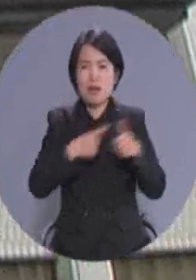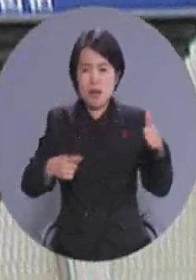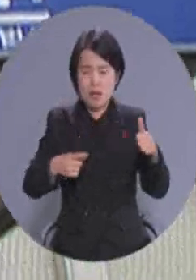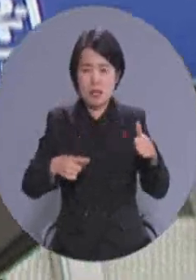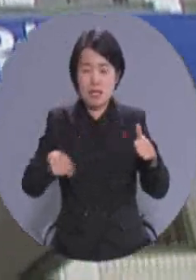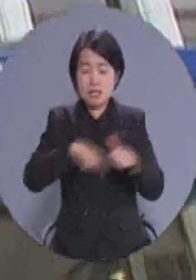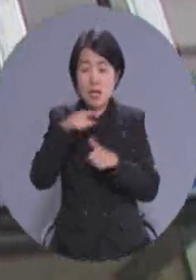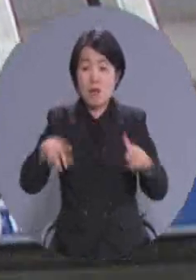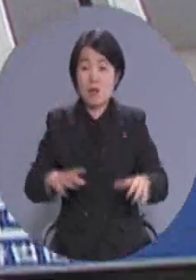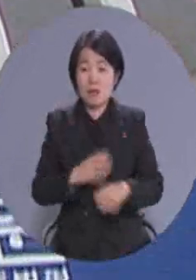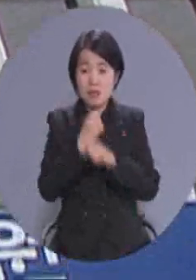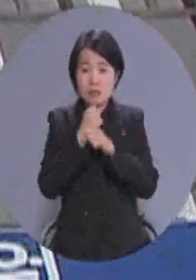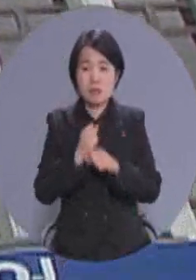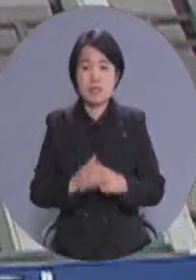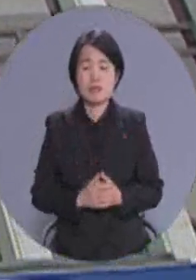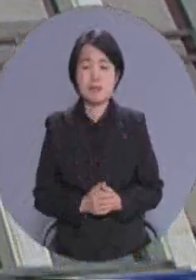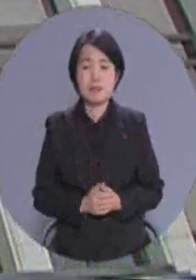점을 고려했습니다